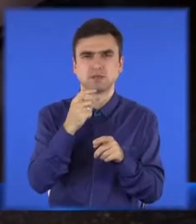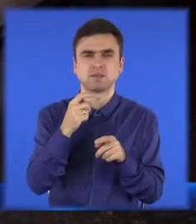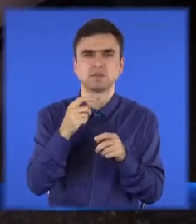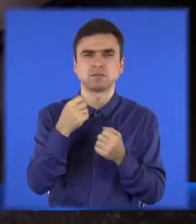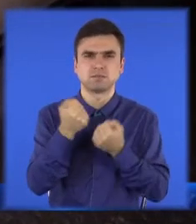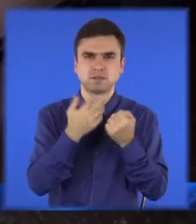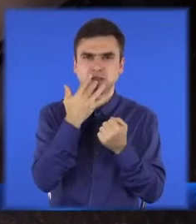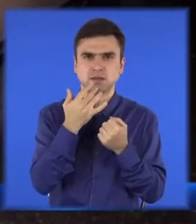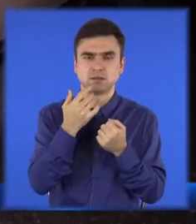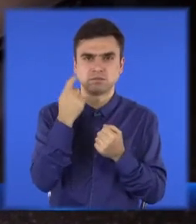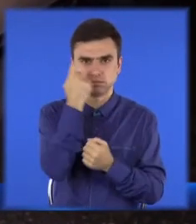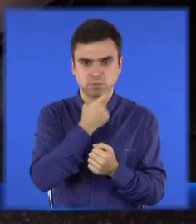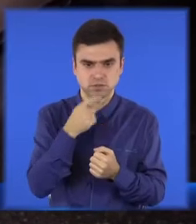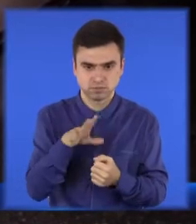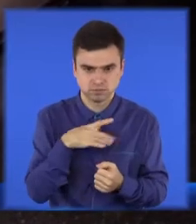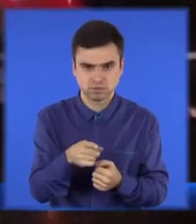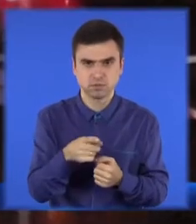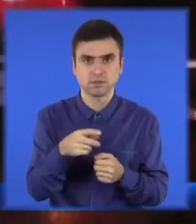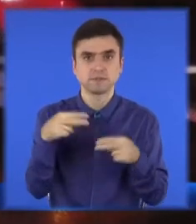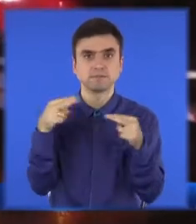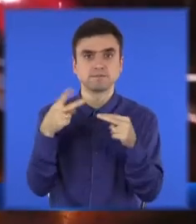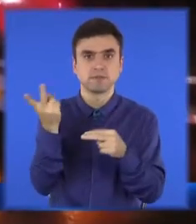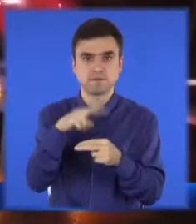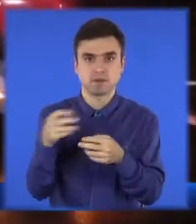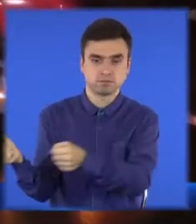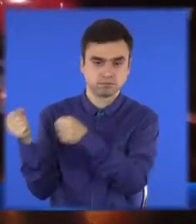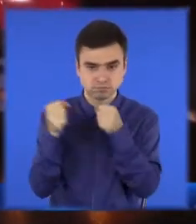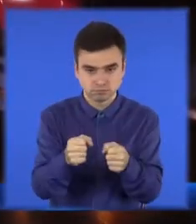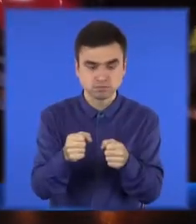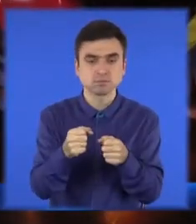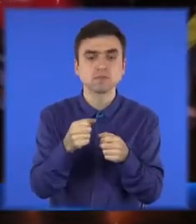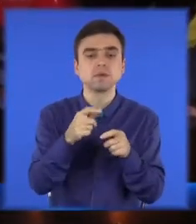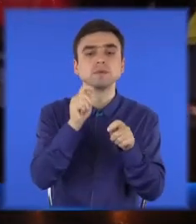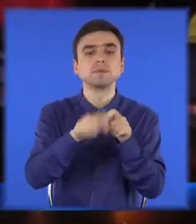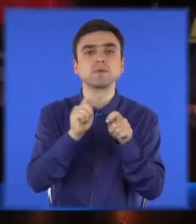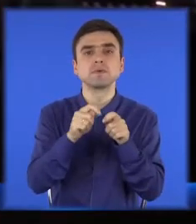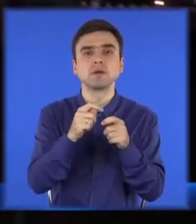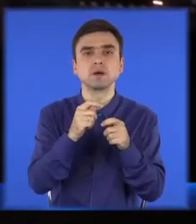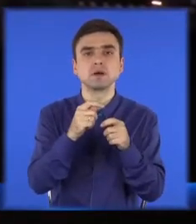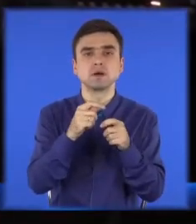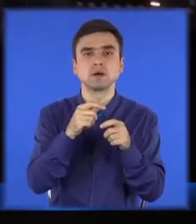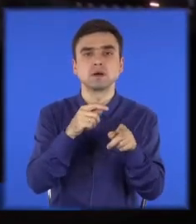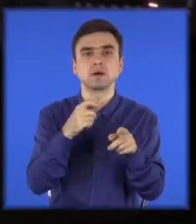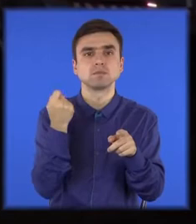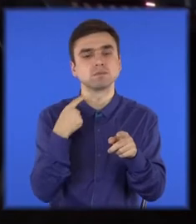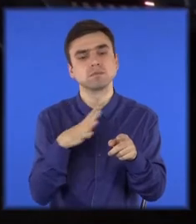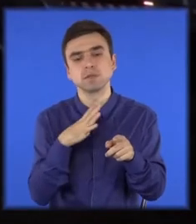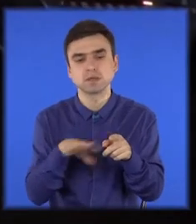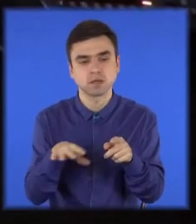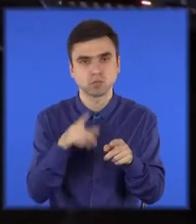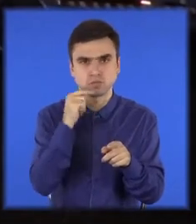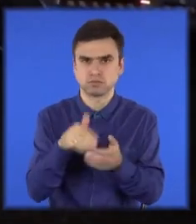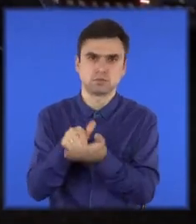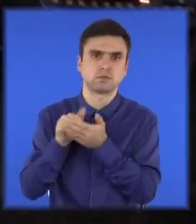медичний огляд чоловік відмовився у присутності двох свідків. За це на водія склали адміністративний протокол. Що